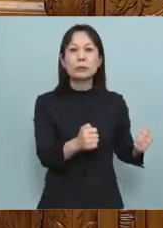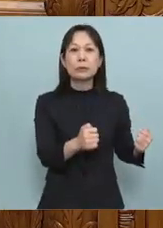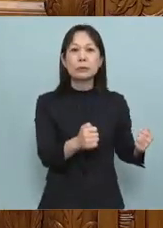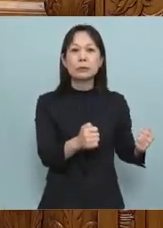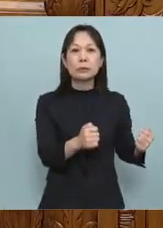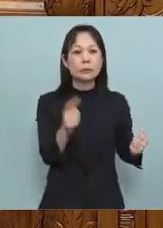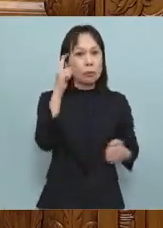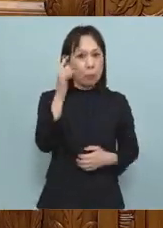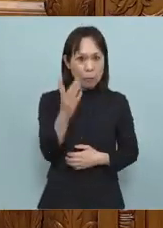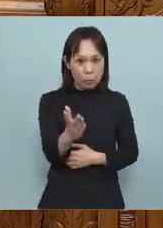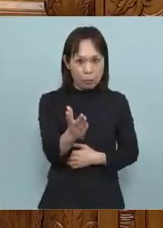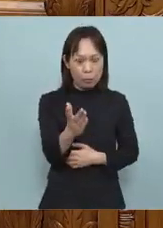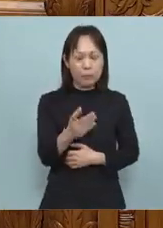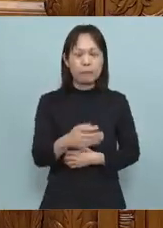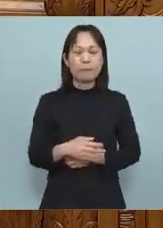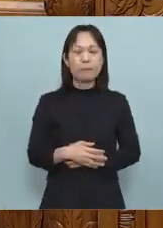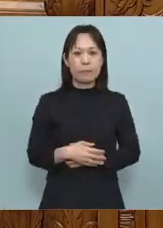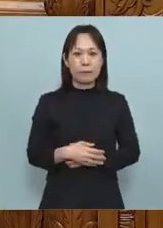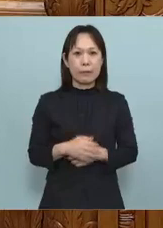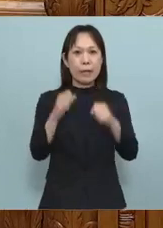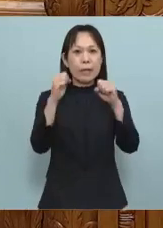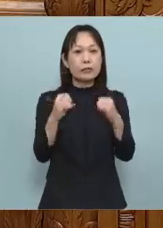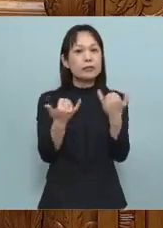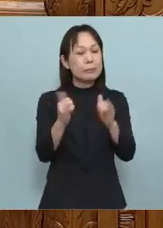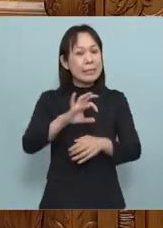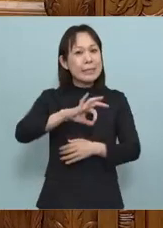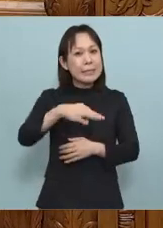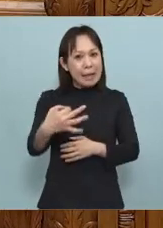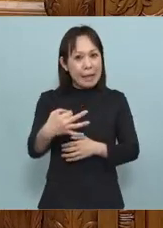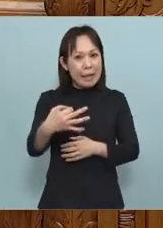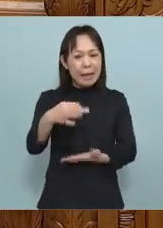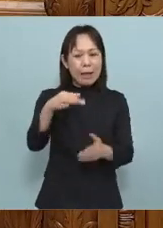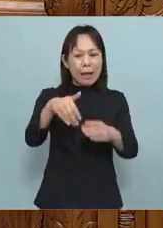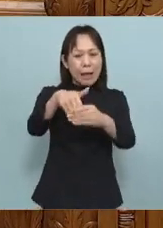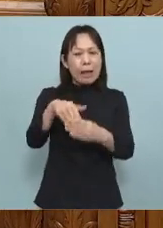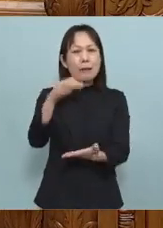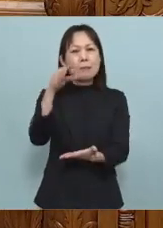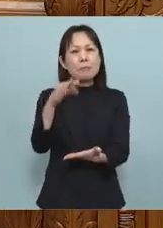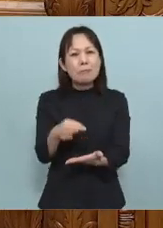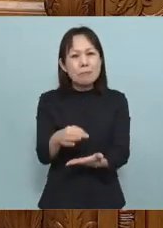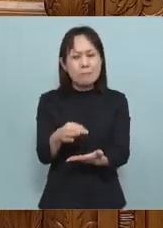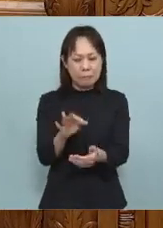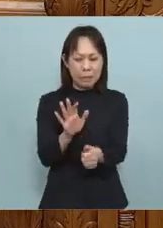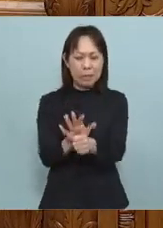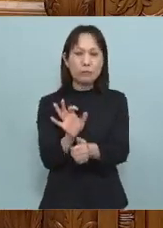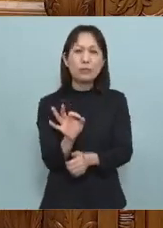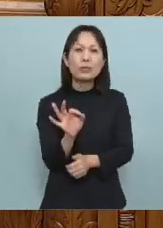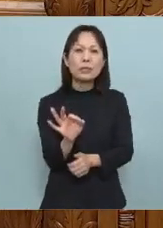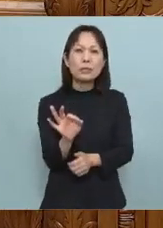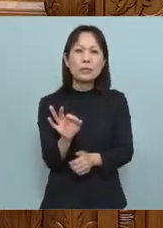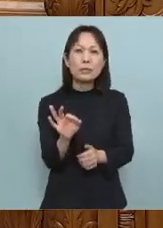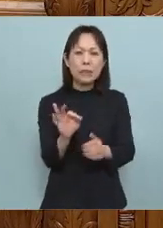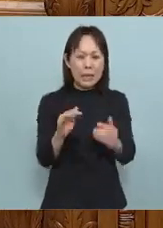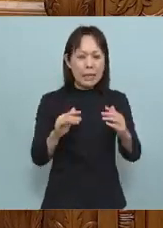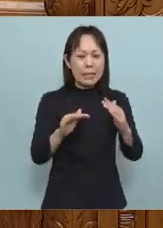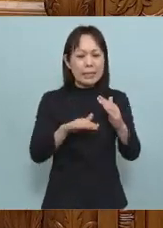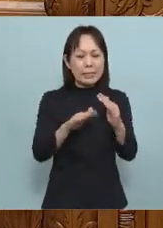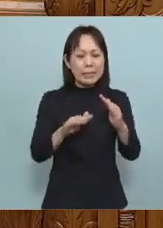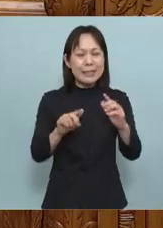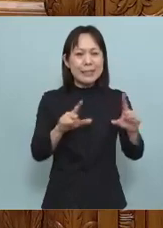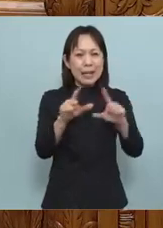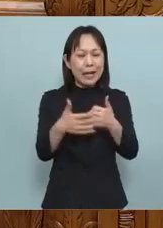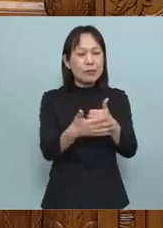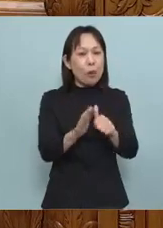ますか。また、住民税非課税など低所得世帯への給付金は、生活保護世帯にも支給されます